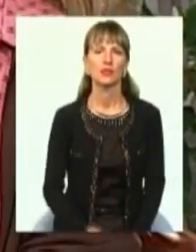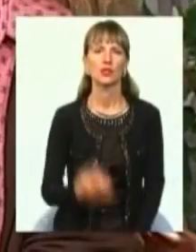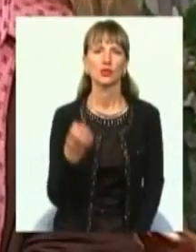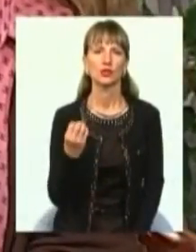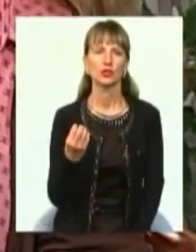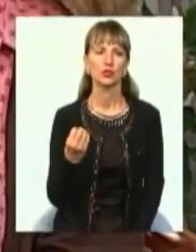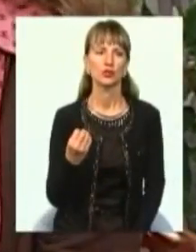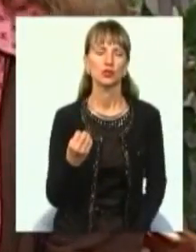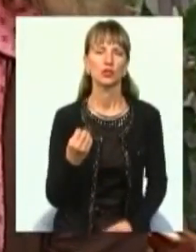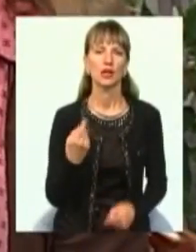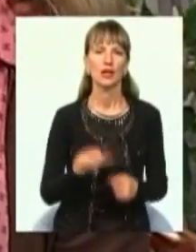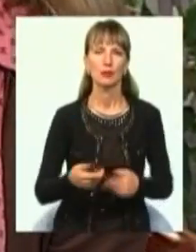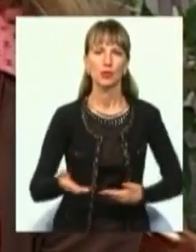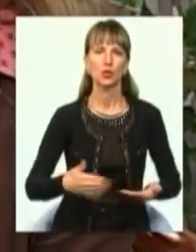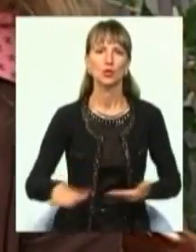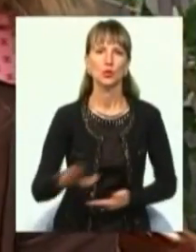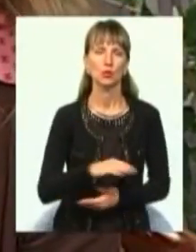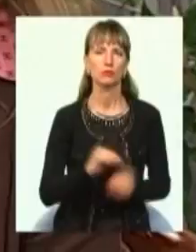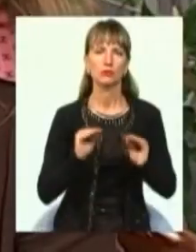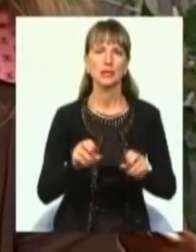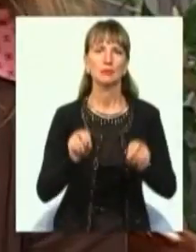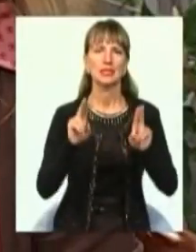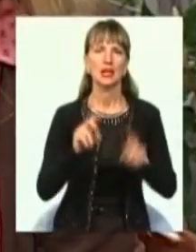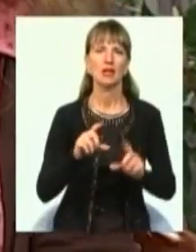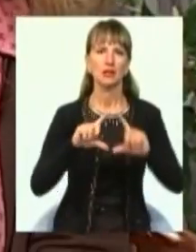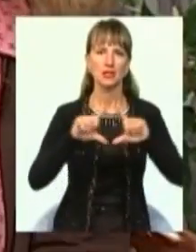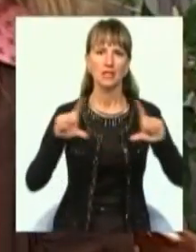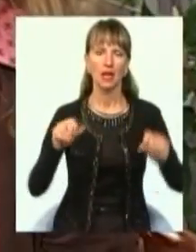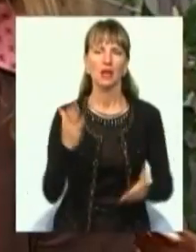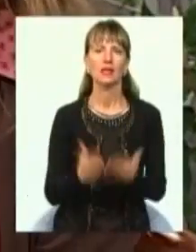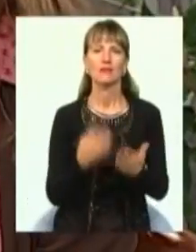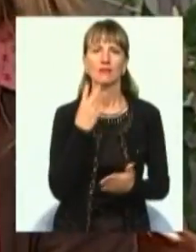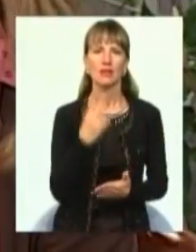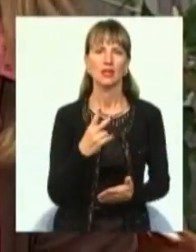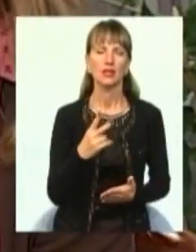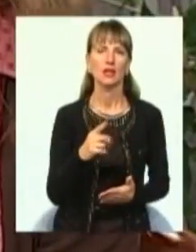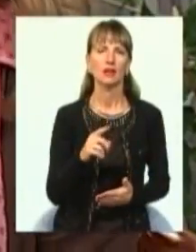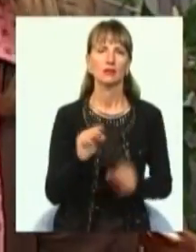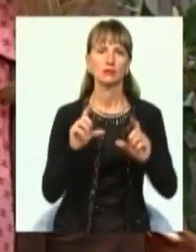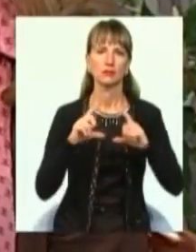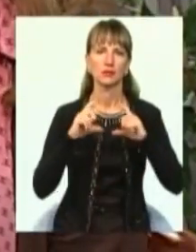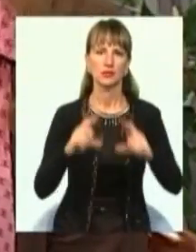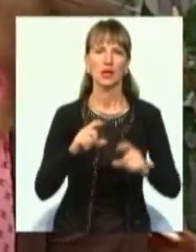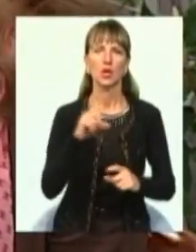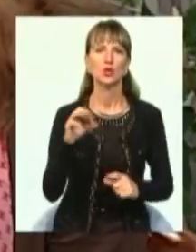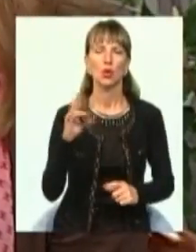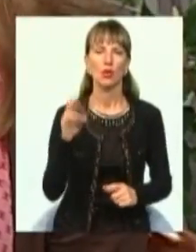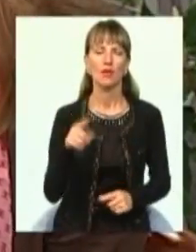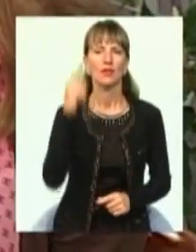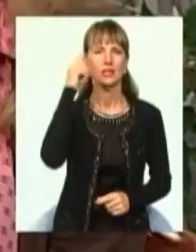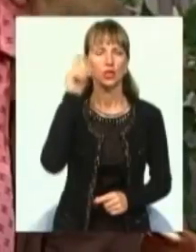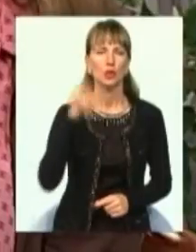ще пішохідні зони, вони позначаються спеціальними знаками. Тобто, якщо ви бачите знак «зона», то ви знаєте,